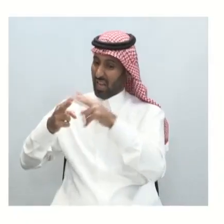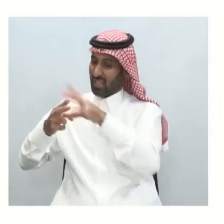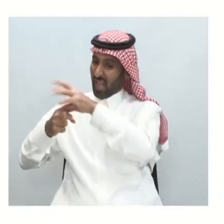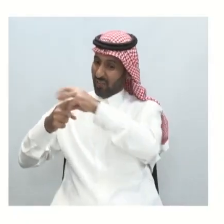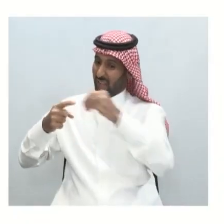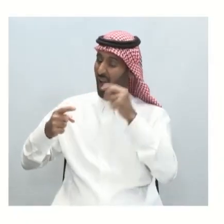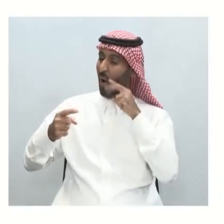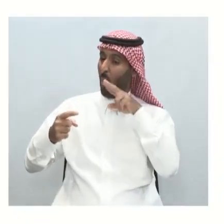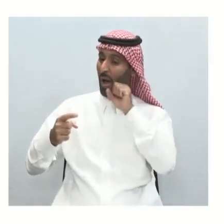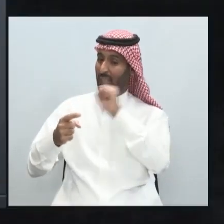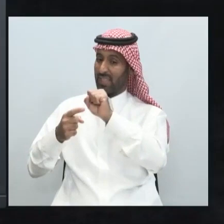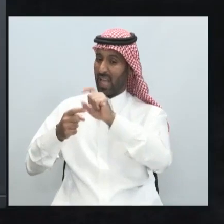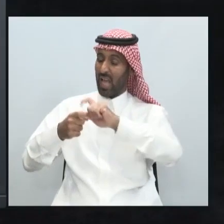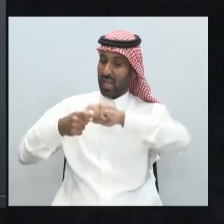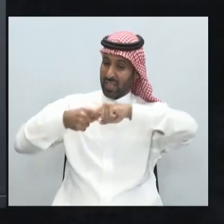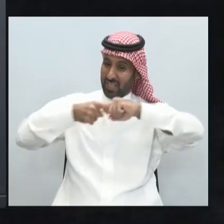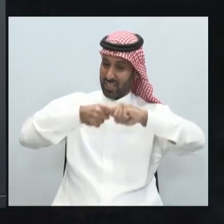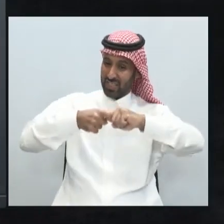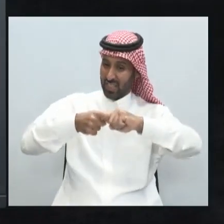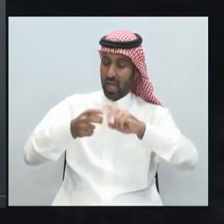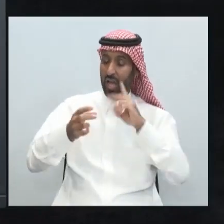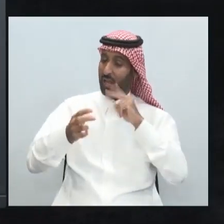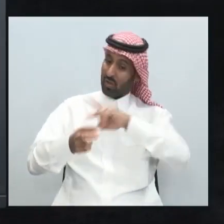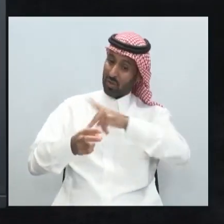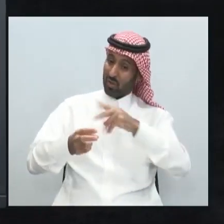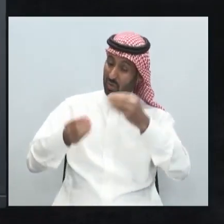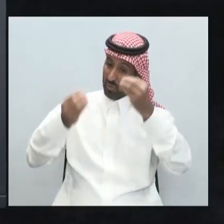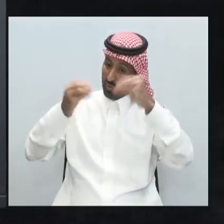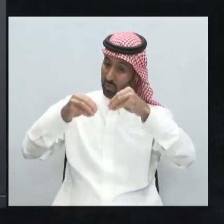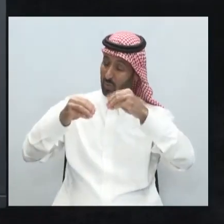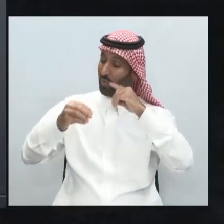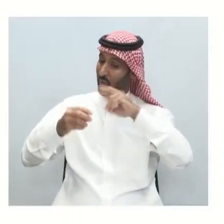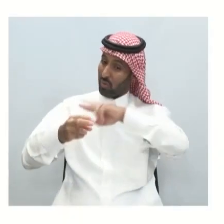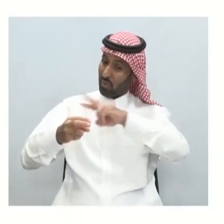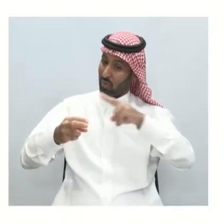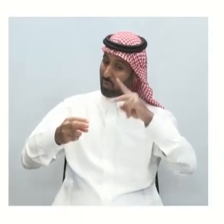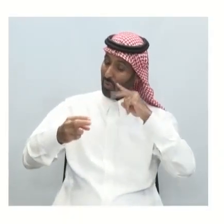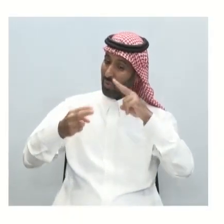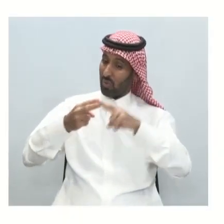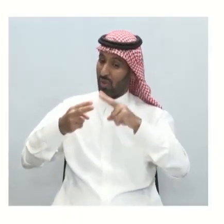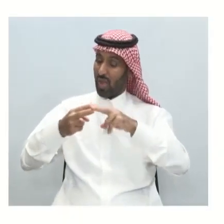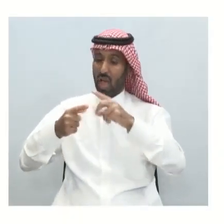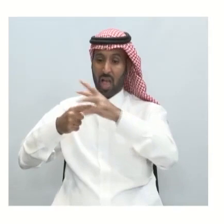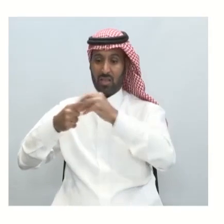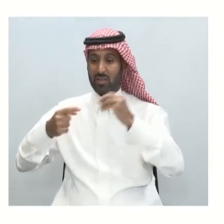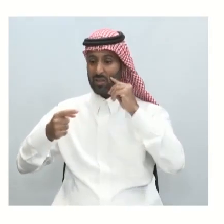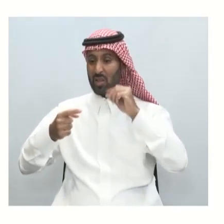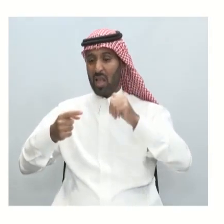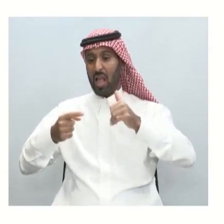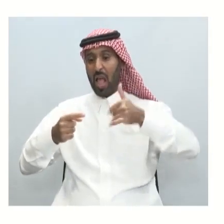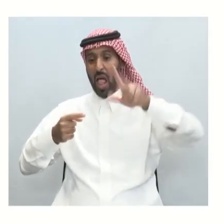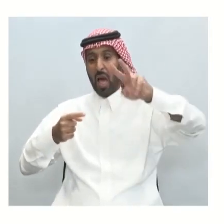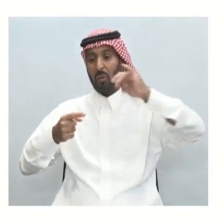الرابطه كلما زاد الفرق في الكهروسالبيه اصبحت الخواص الايونيه اكثر